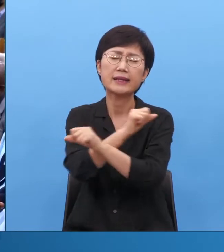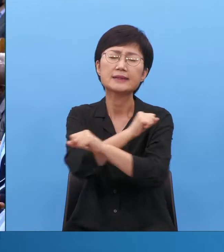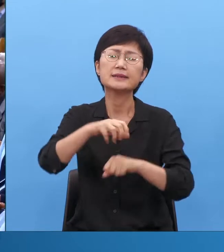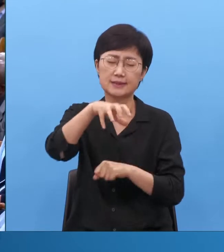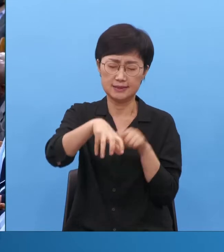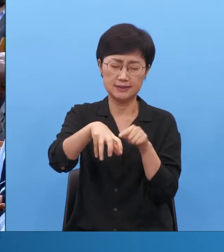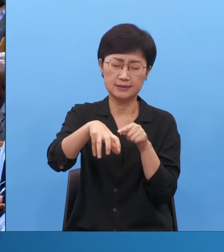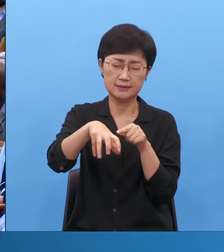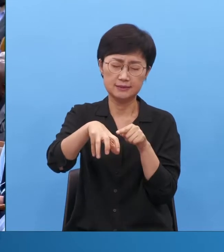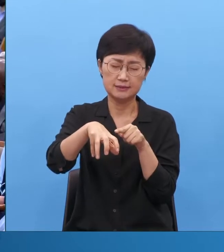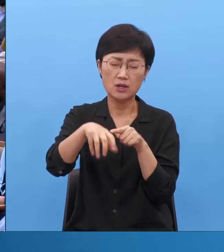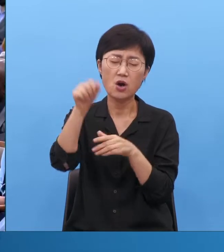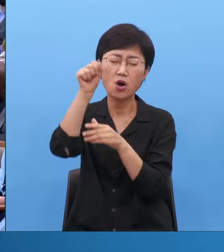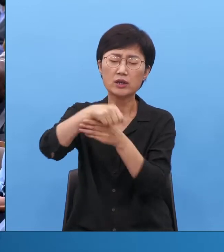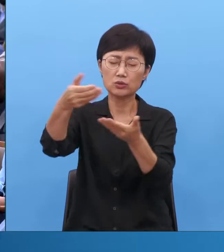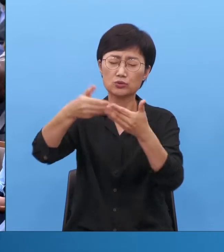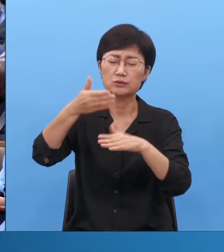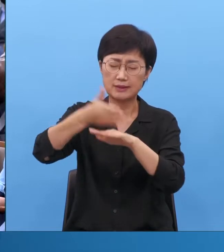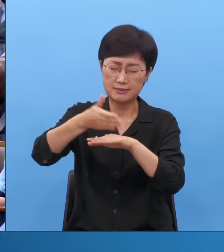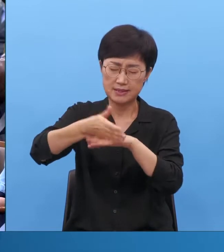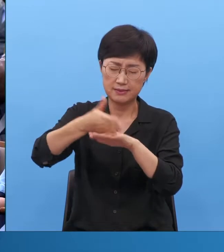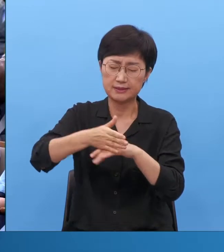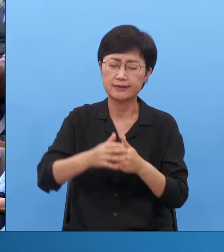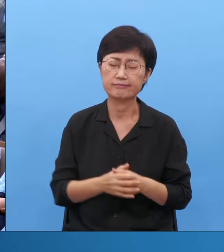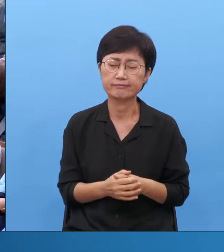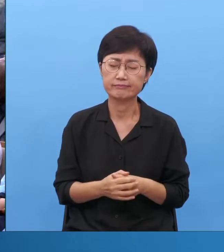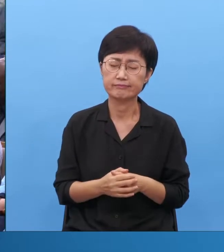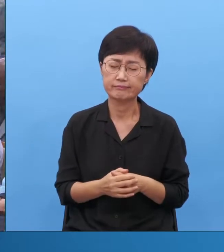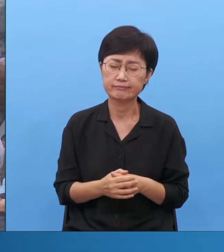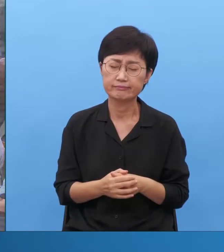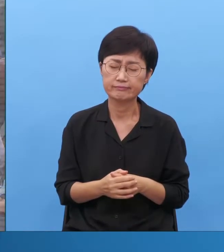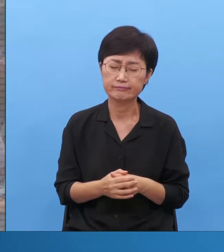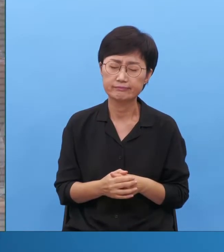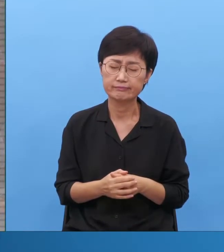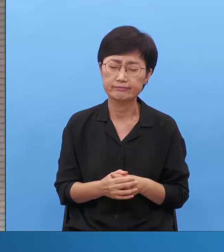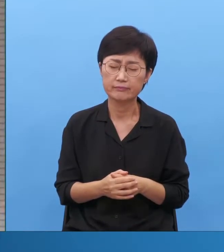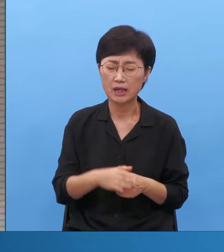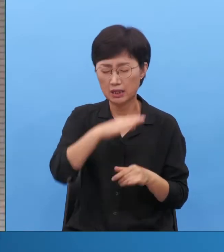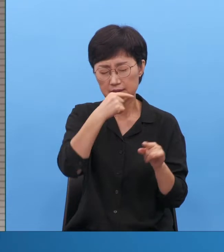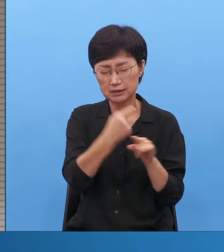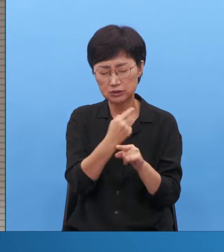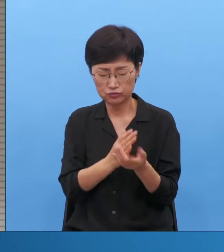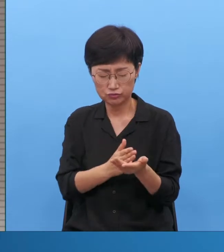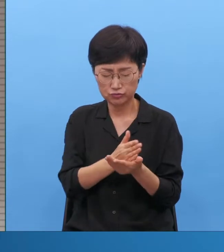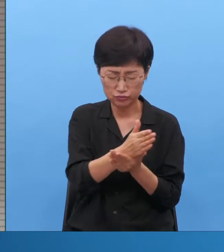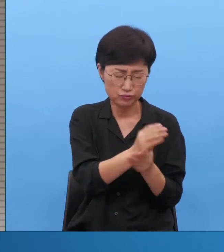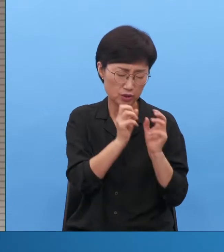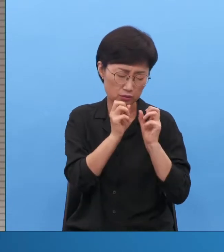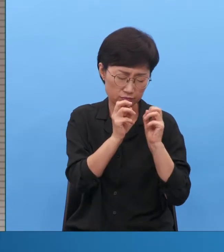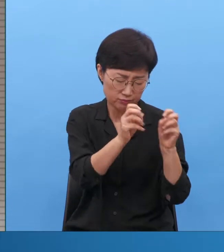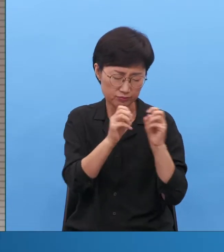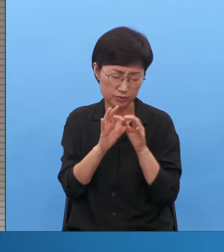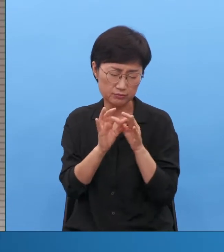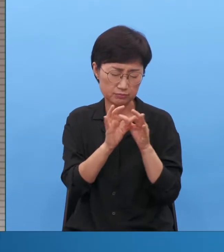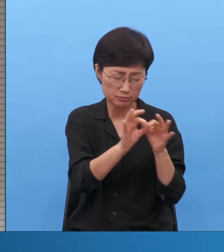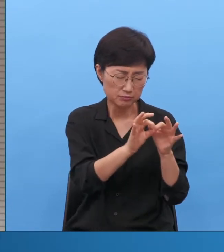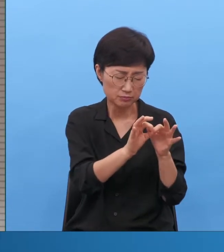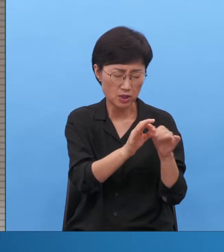the courtyard of the Gentiles to save the 237 nations and 5,000 tribes. 치유 전문 사역을 통하여 병든